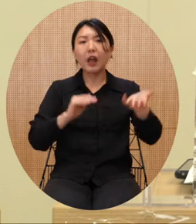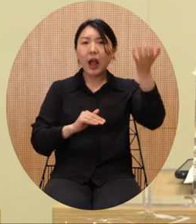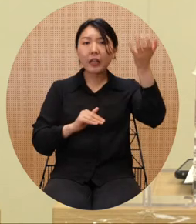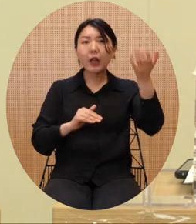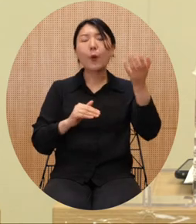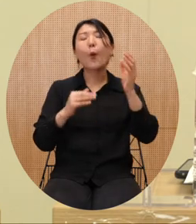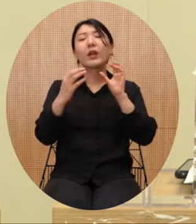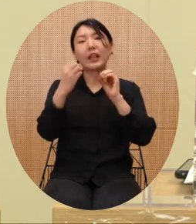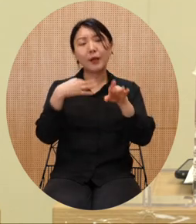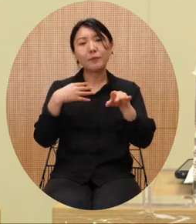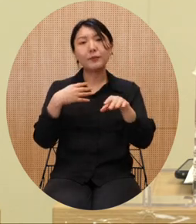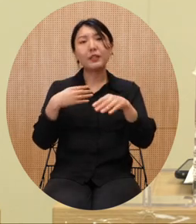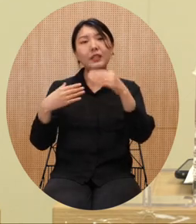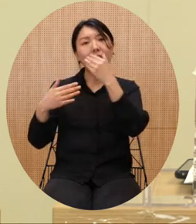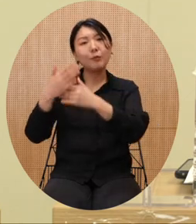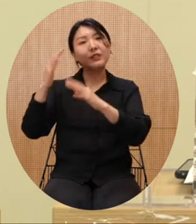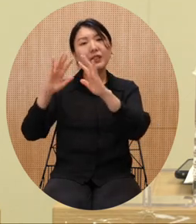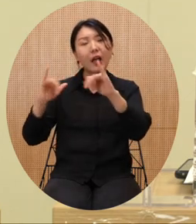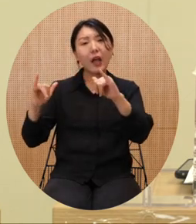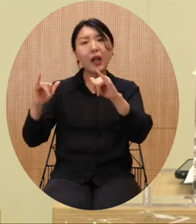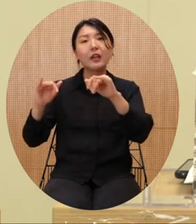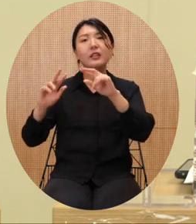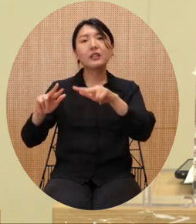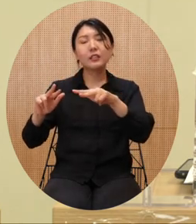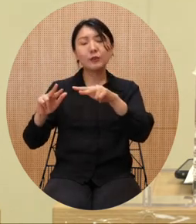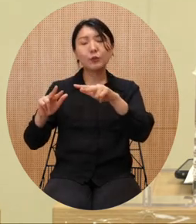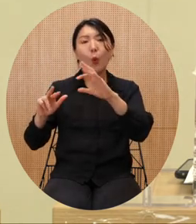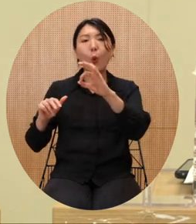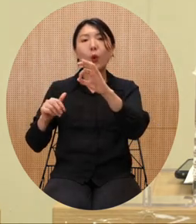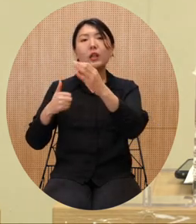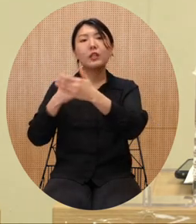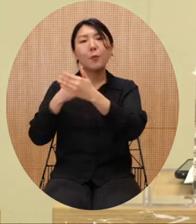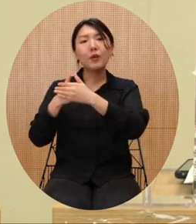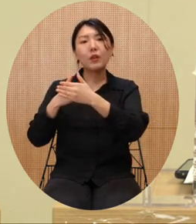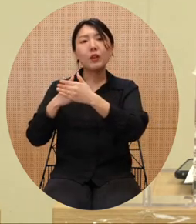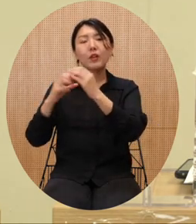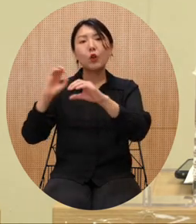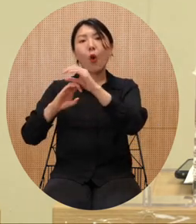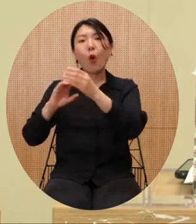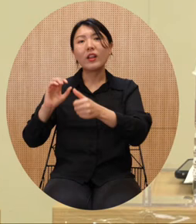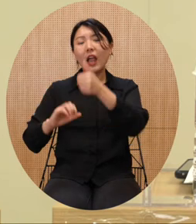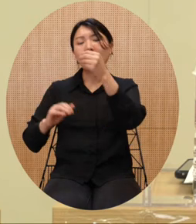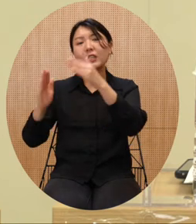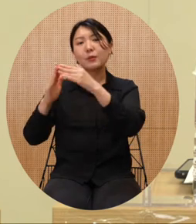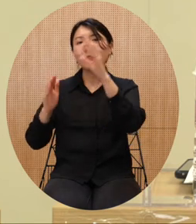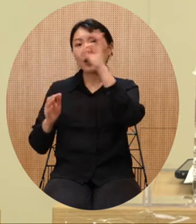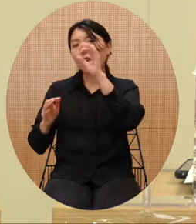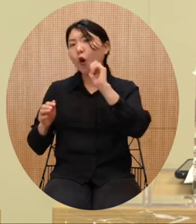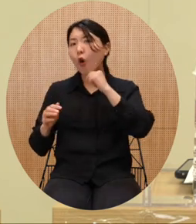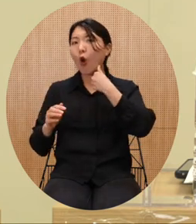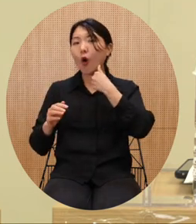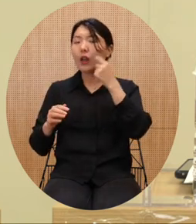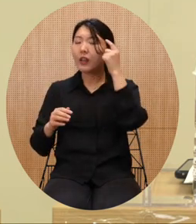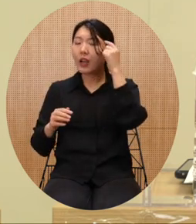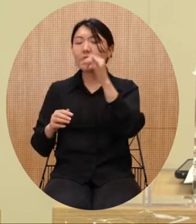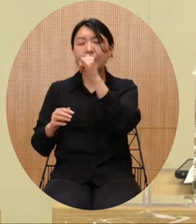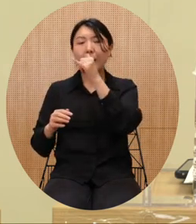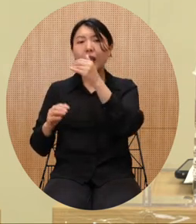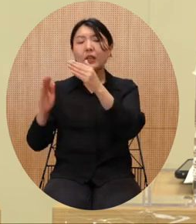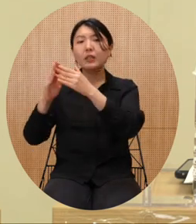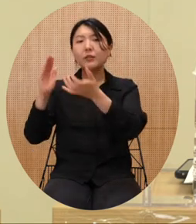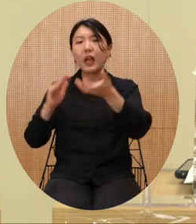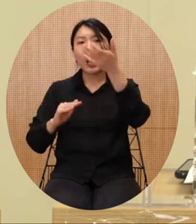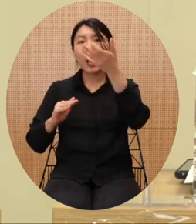하였다라고 하고 있습니다. 나머지 분들은 현 지원으로는 더 나은 집을 구할 수 없어서 의사는 있지만